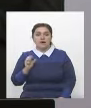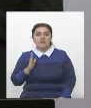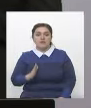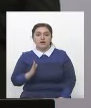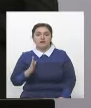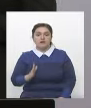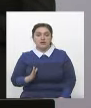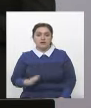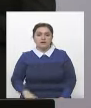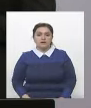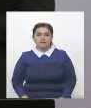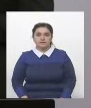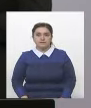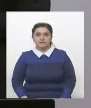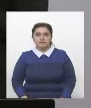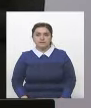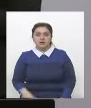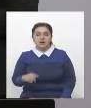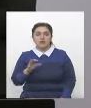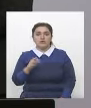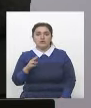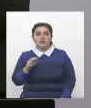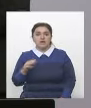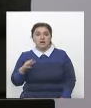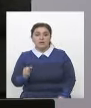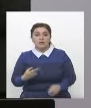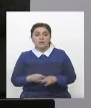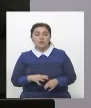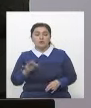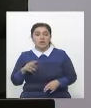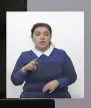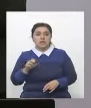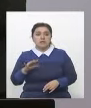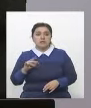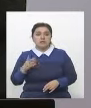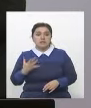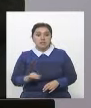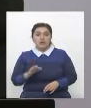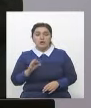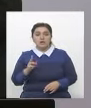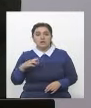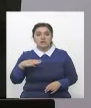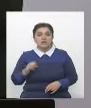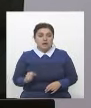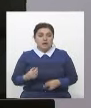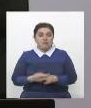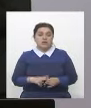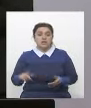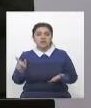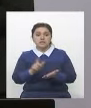Б, В, В. Октава произошло от латинского «окта».